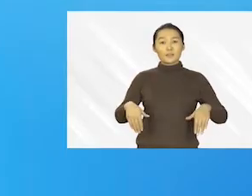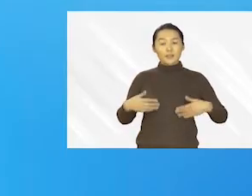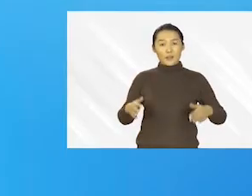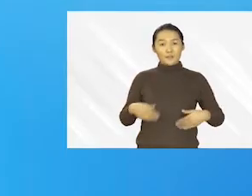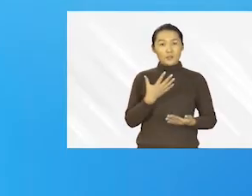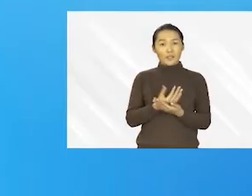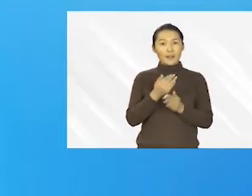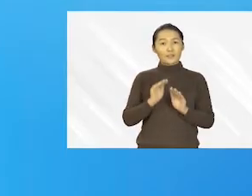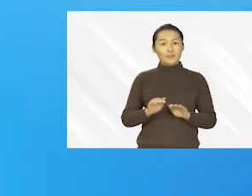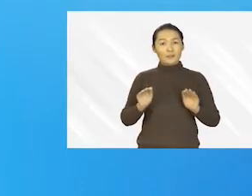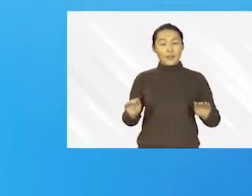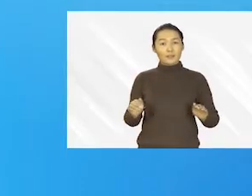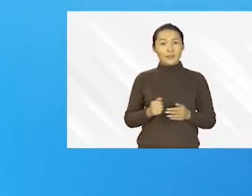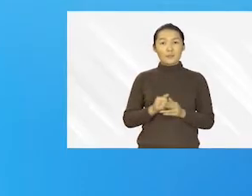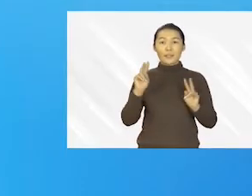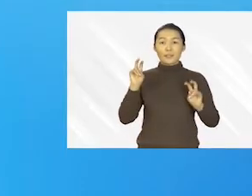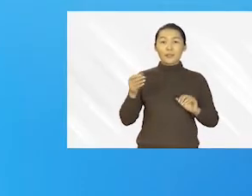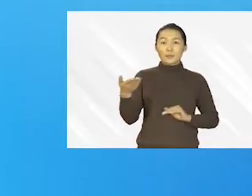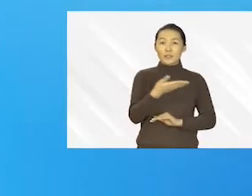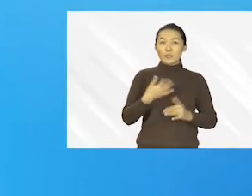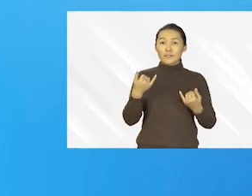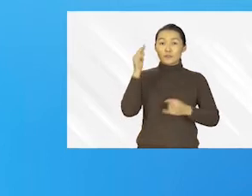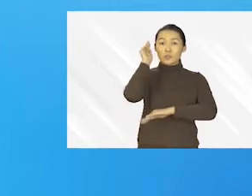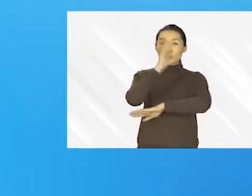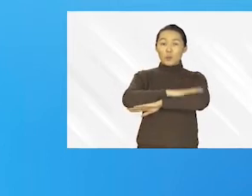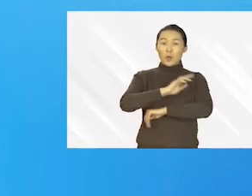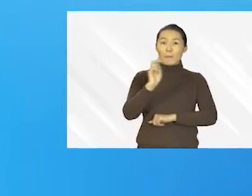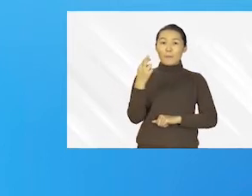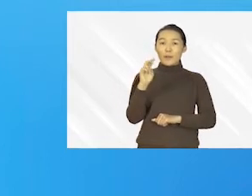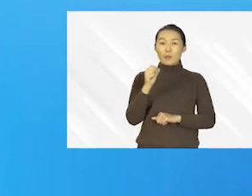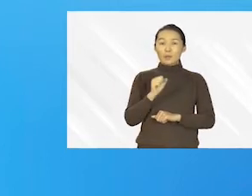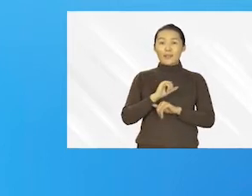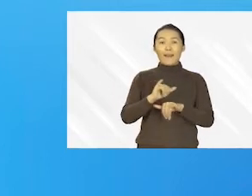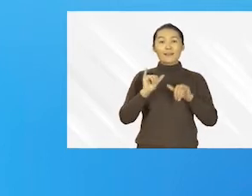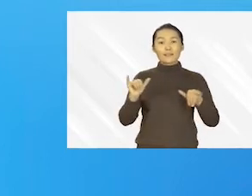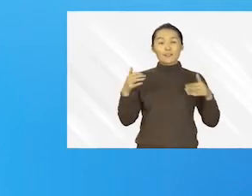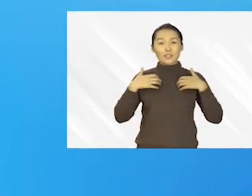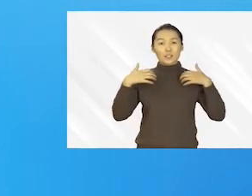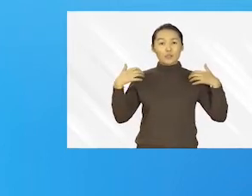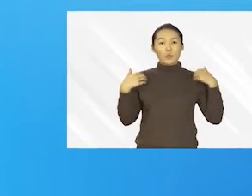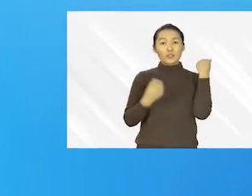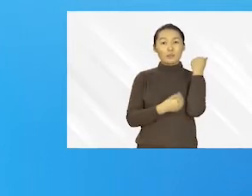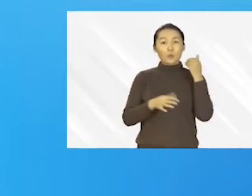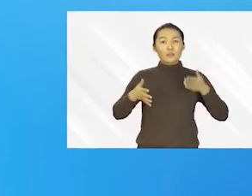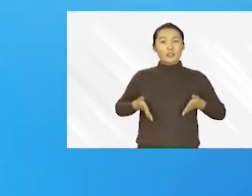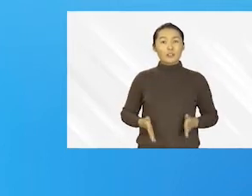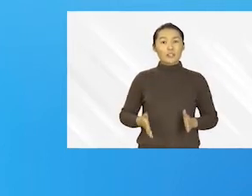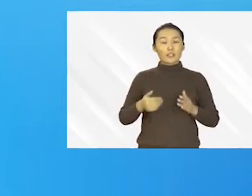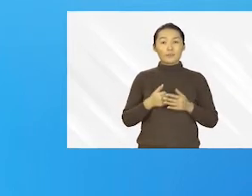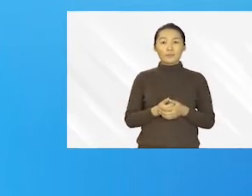Здравствуйте, дорогие ребята! Тема нашего сегодняшнего урока по биологии – развитие животных после